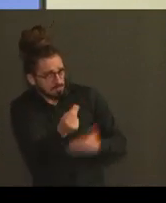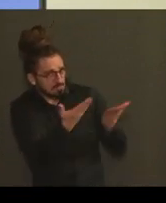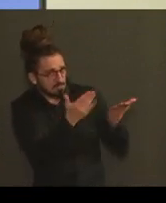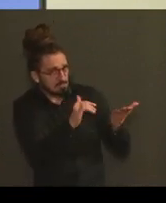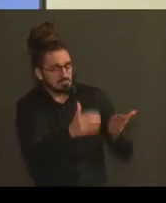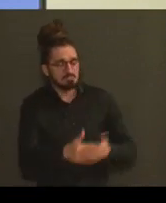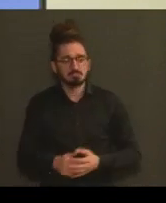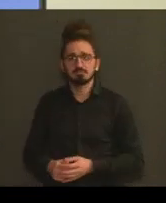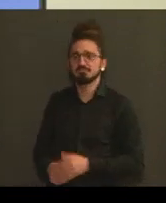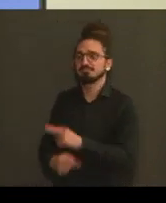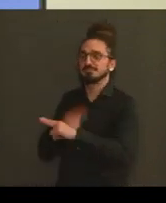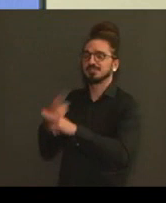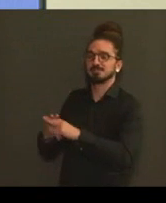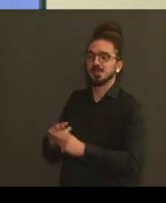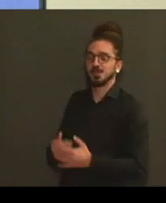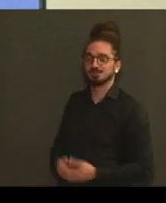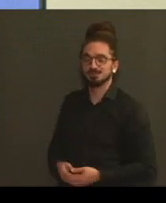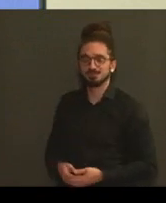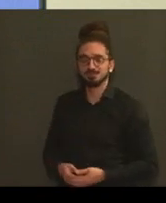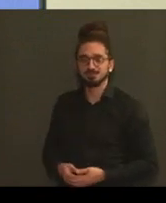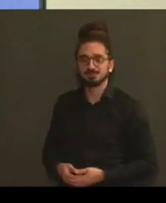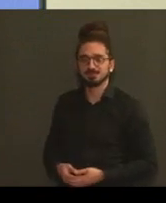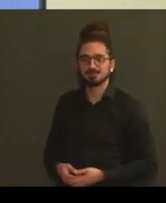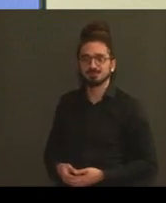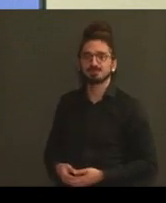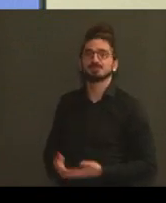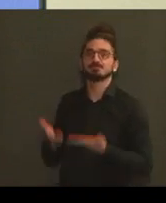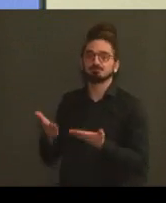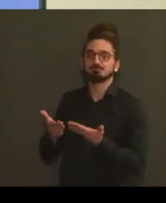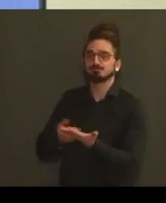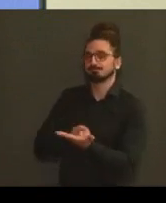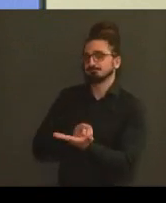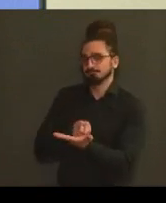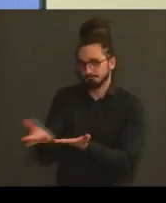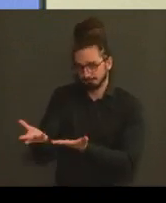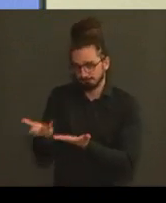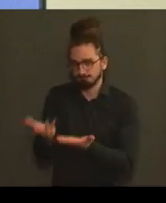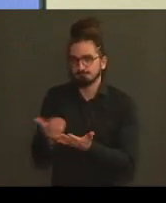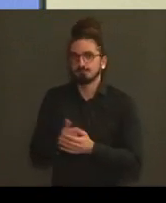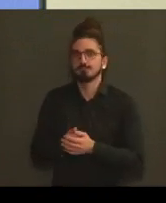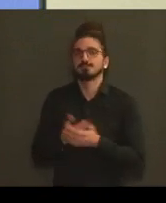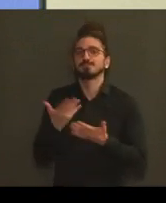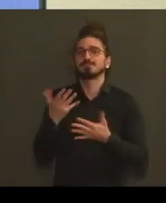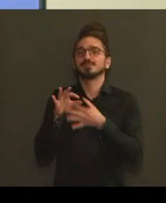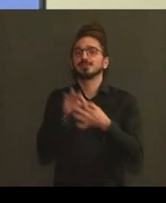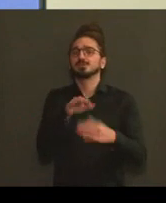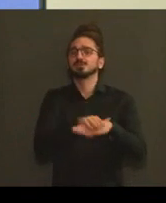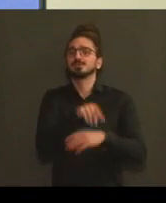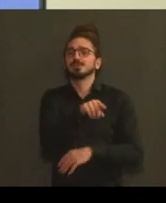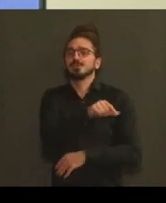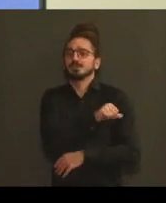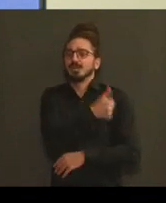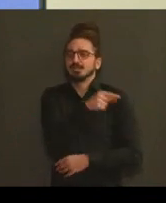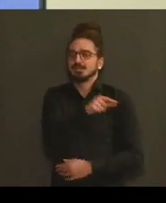Alors pour commencer, il faut bien noter qu'il s'agit ici d'une discussion qui ne touche que les vaccins à ARN messager. Ceci ne touche pas du tout